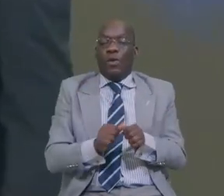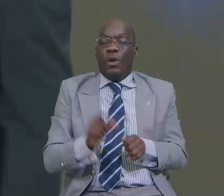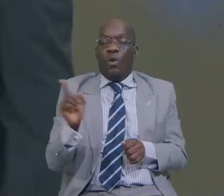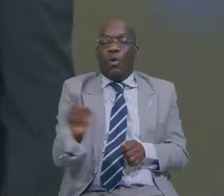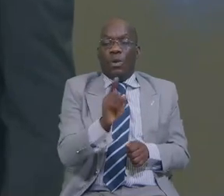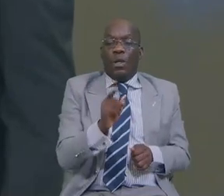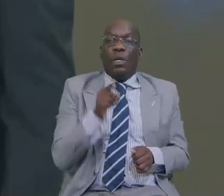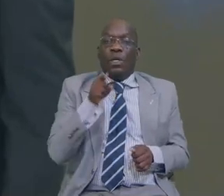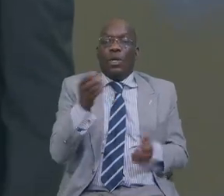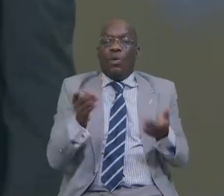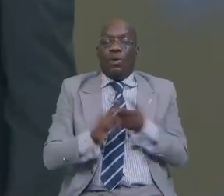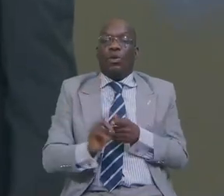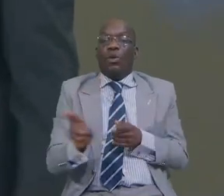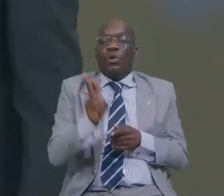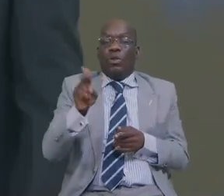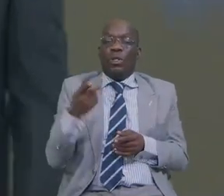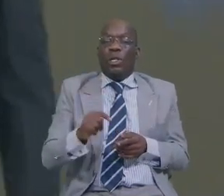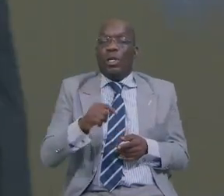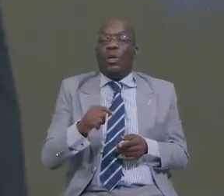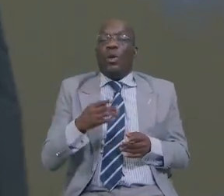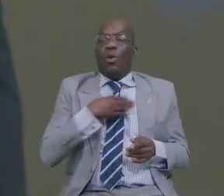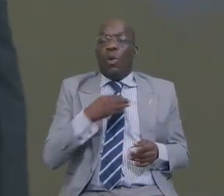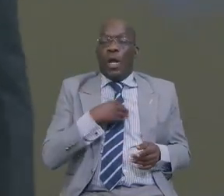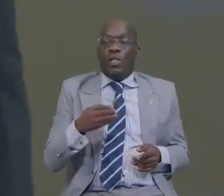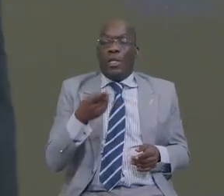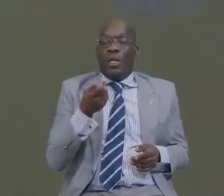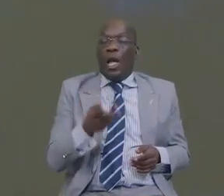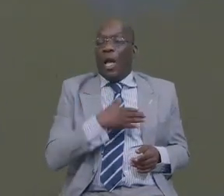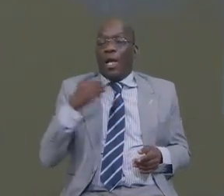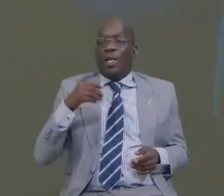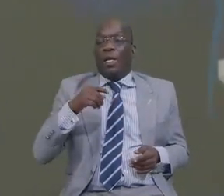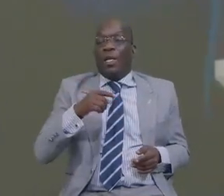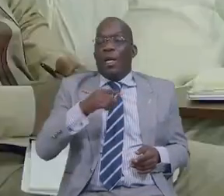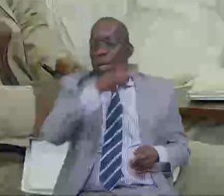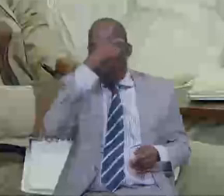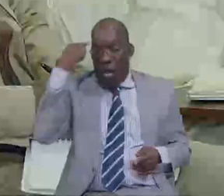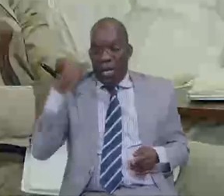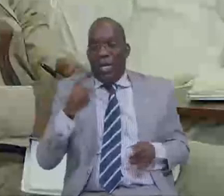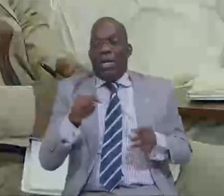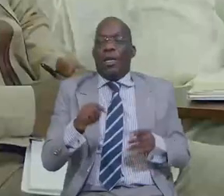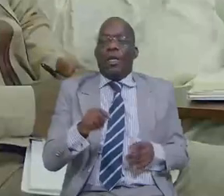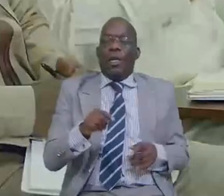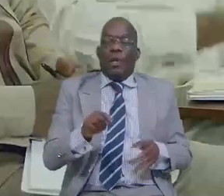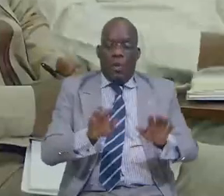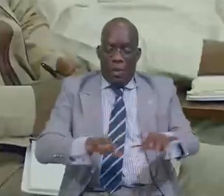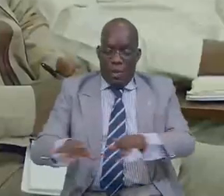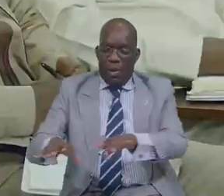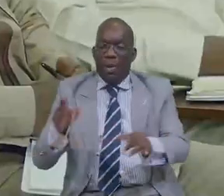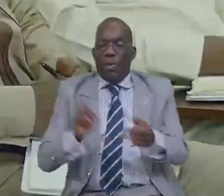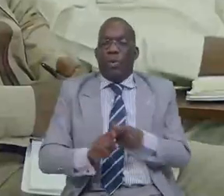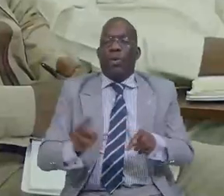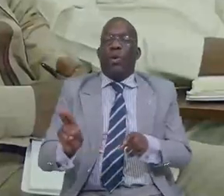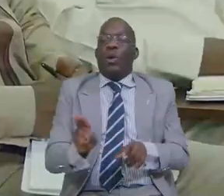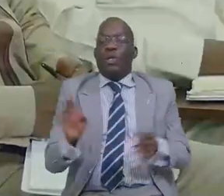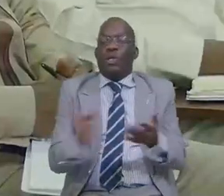les claviers blancs et les claviers noirs pour produire une musique que tu n'as